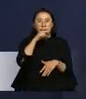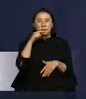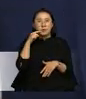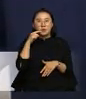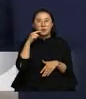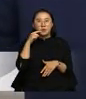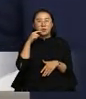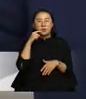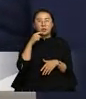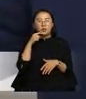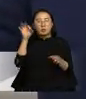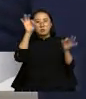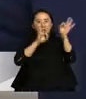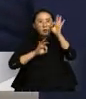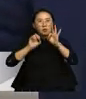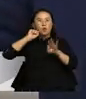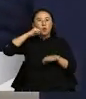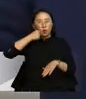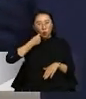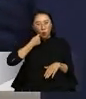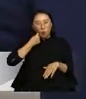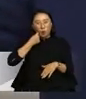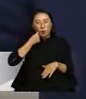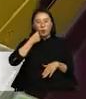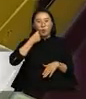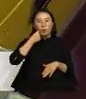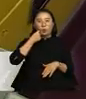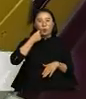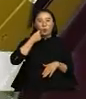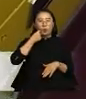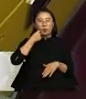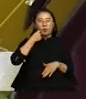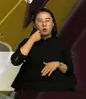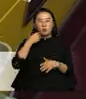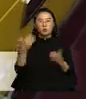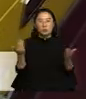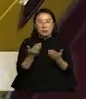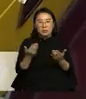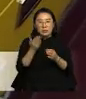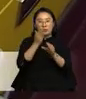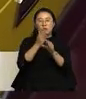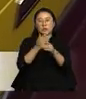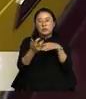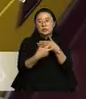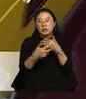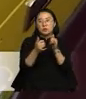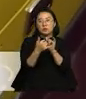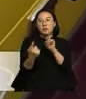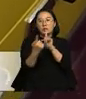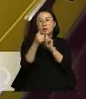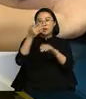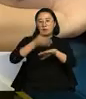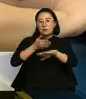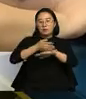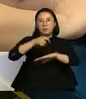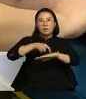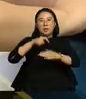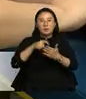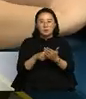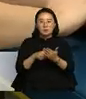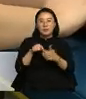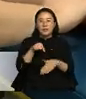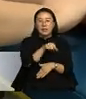수급도 굉장히 어렵다고 들었습니다. 또한 제 일선에서 코로나 사고 계시는 의료진에 대한 감사의 마음을